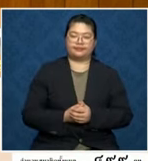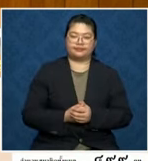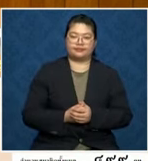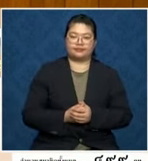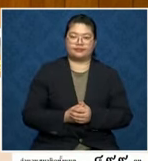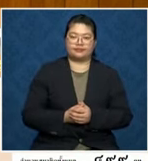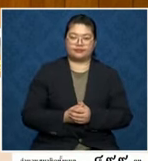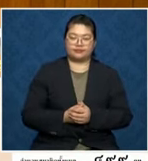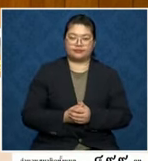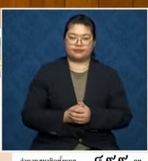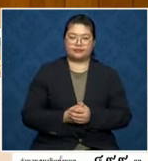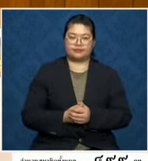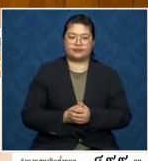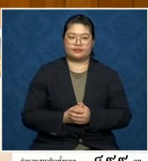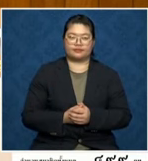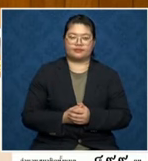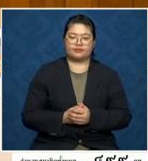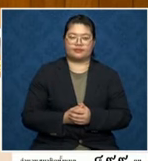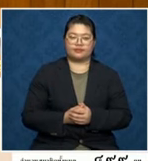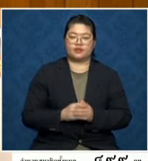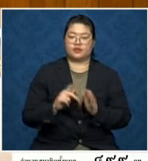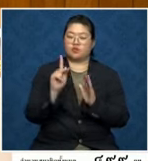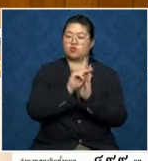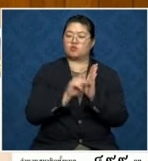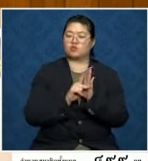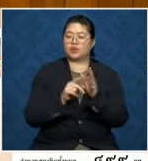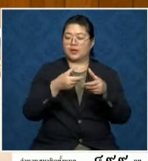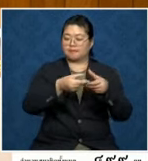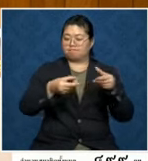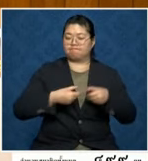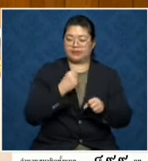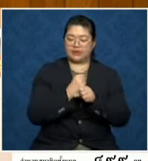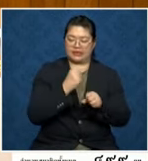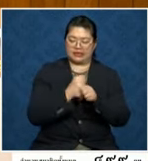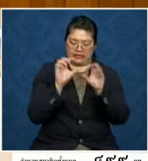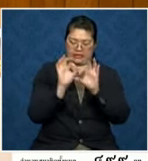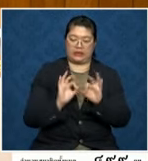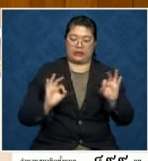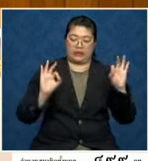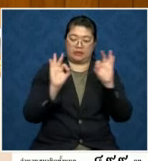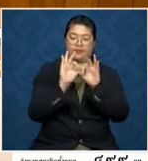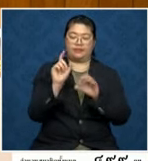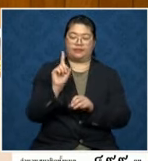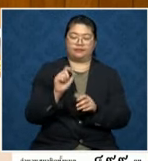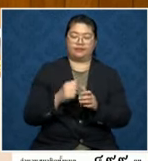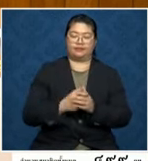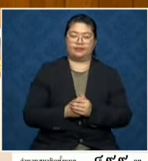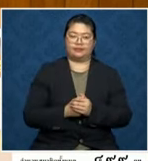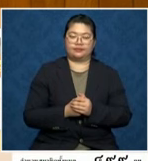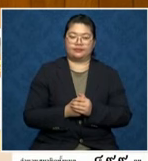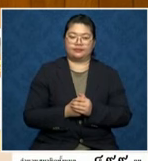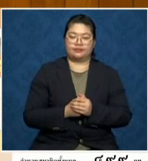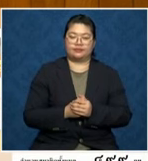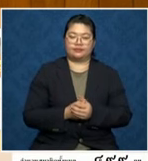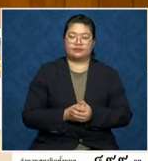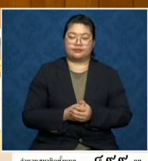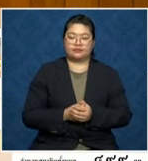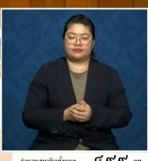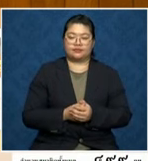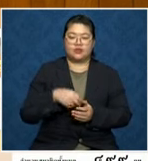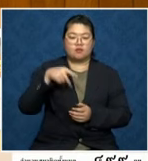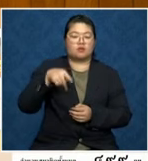การร่างกฎหมายฉบับนี้มีหลักการสำคัญกล่าวคือเพื่อยกเลิกพระราชบั